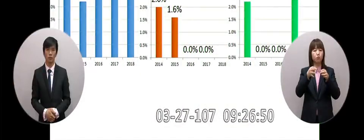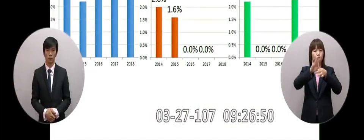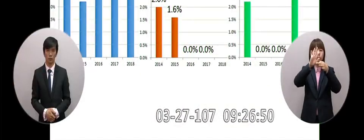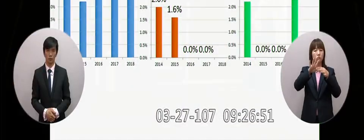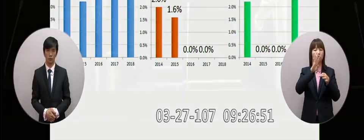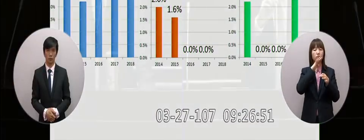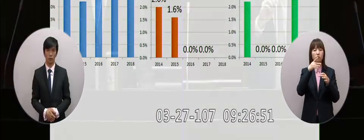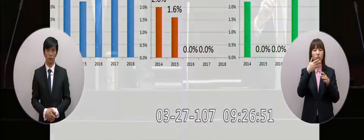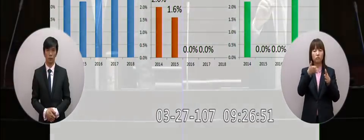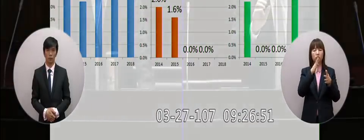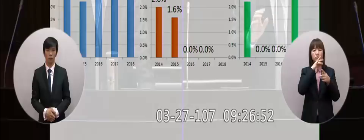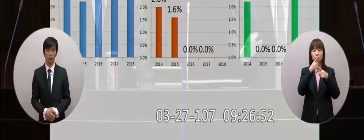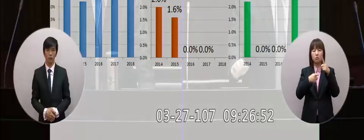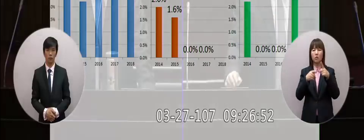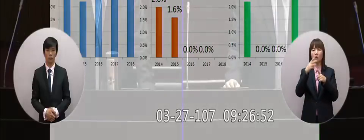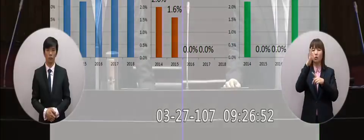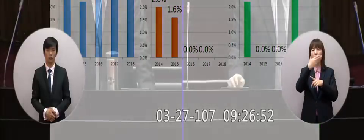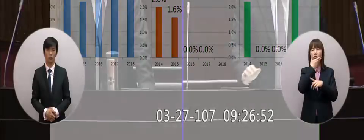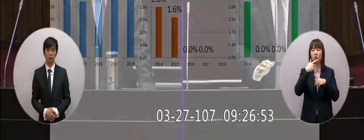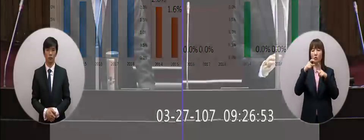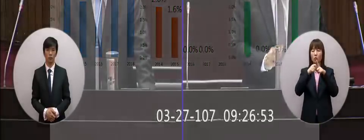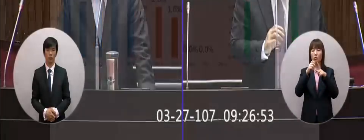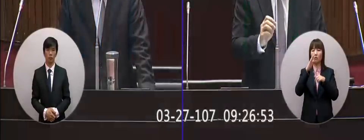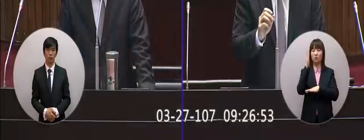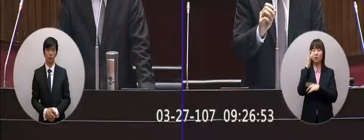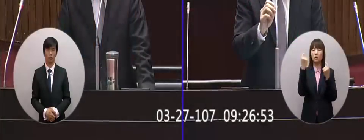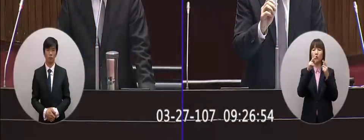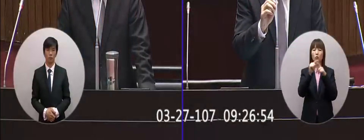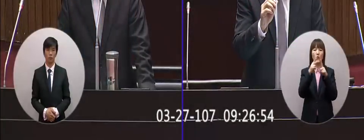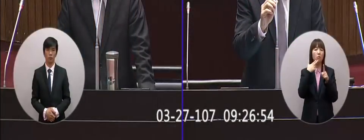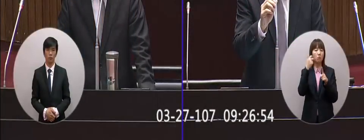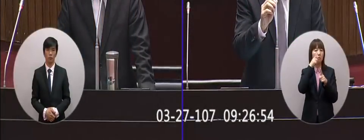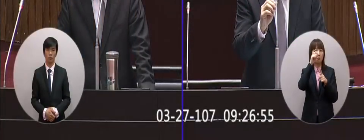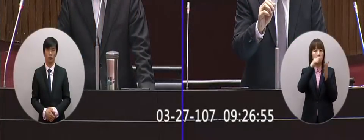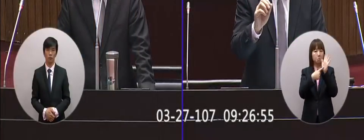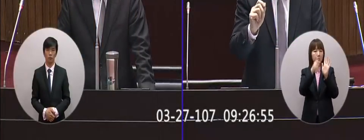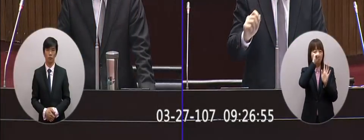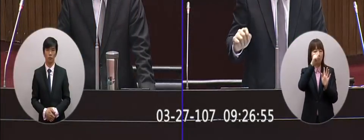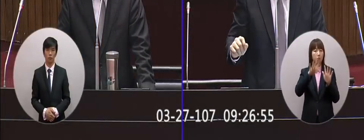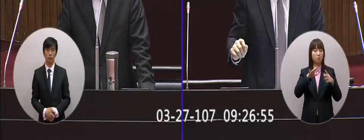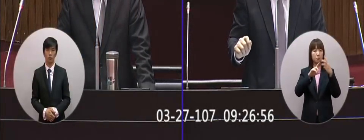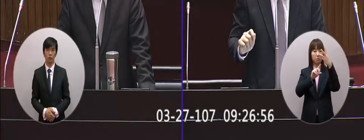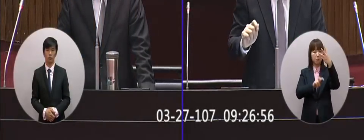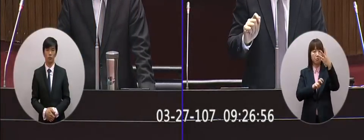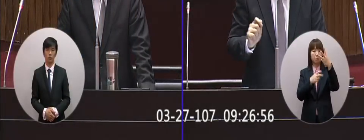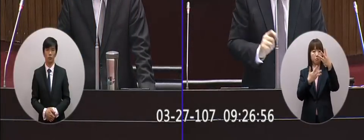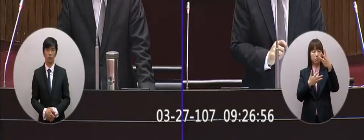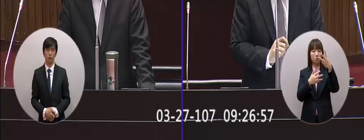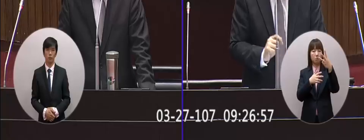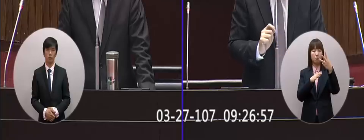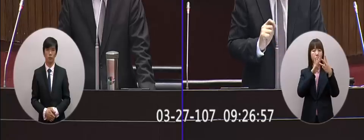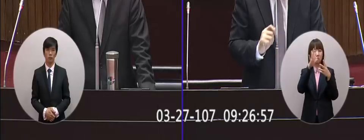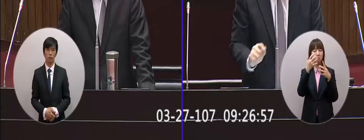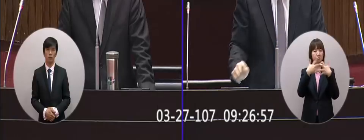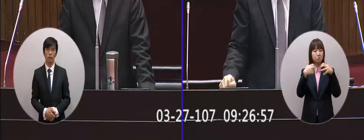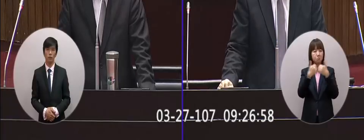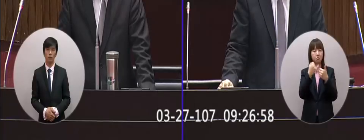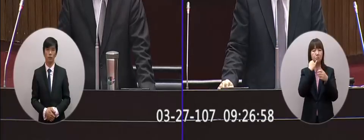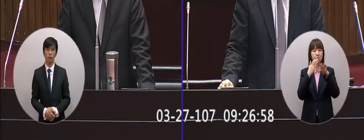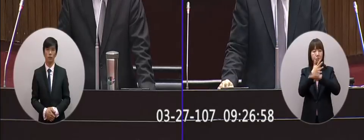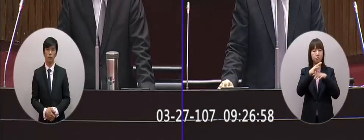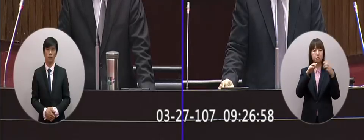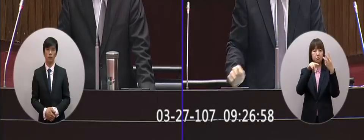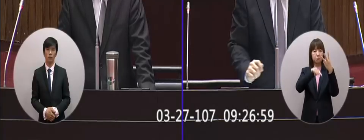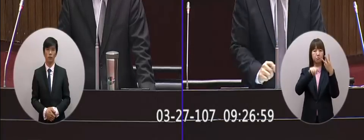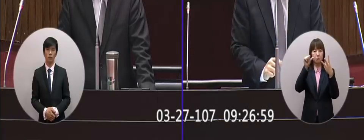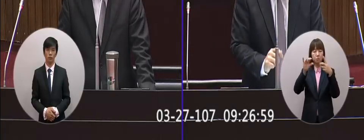是在泛工股的部分，其实除了中钢弹表现不错，据我了解了哈，这个今年3月28号应该有机会来通过